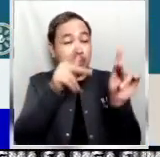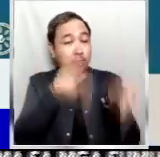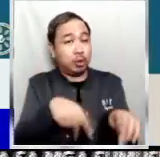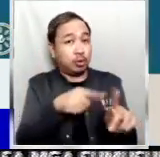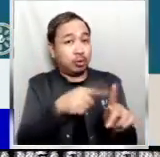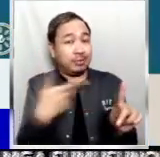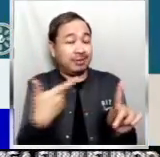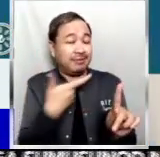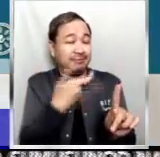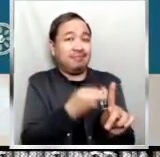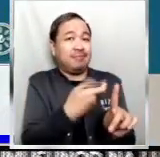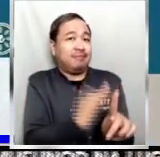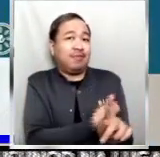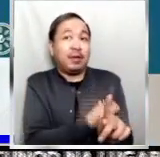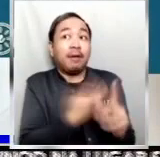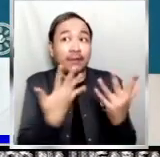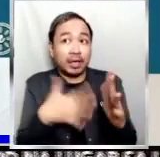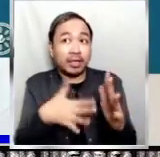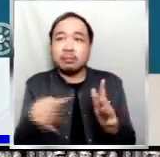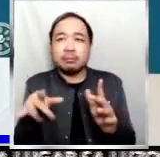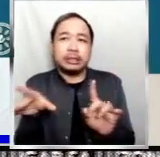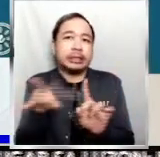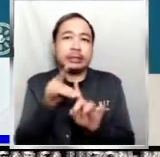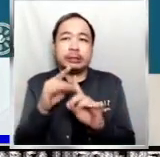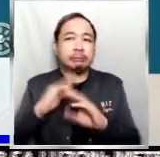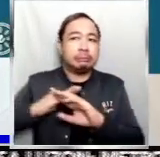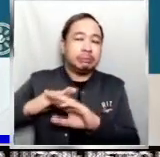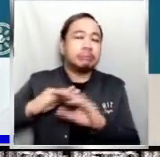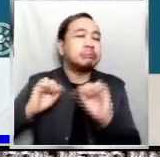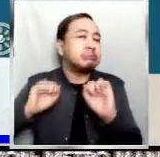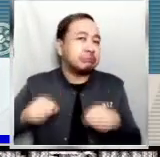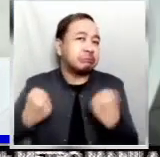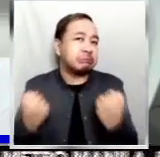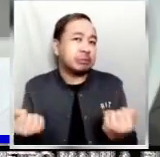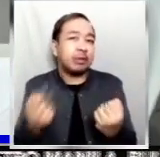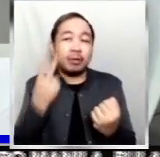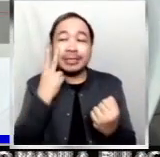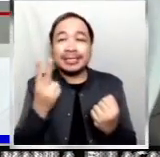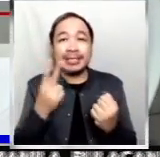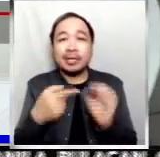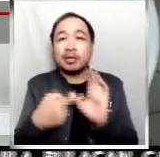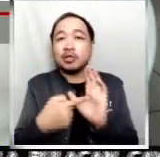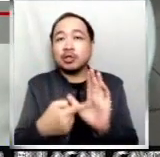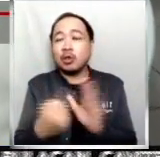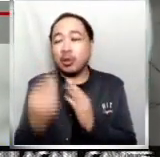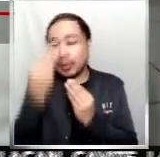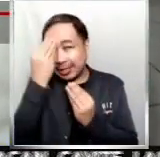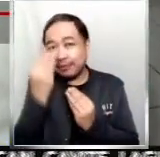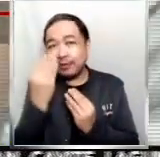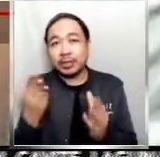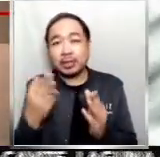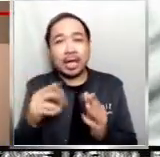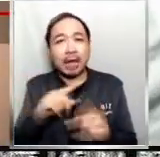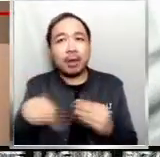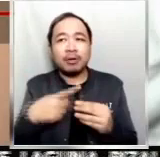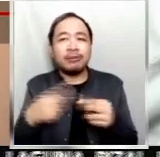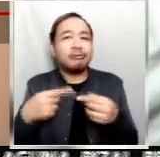down. Ipinakita rin ni Domingo ang datos sa kanilang monitoring sa mga adverse reaction. Sa 20.3 million na fully